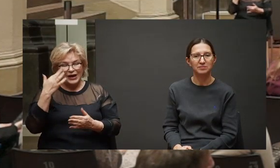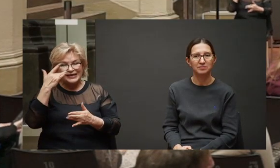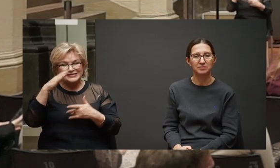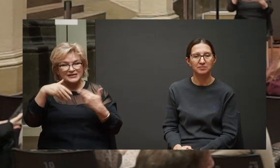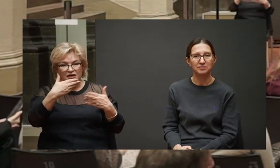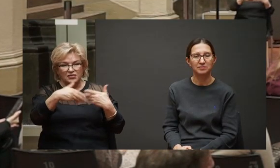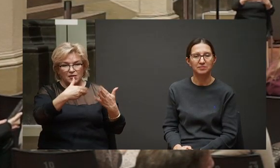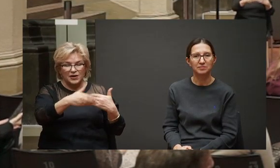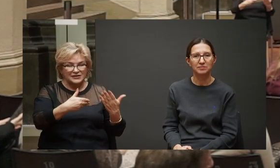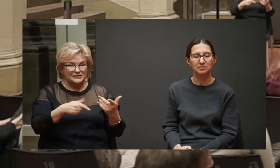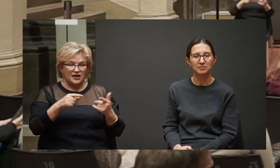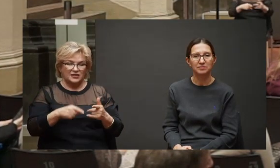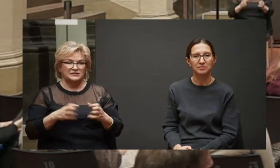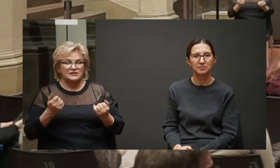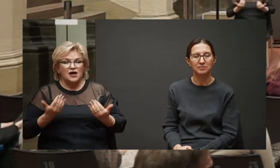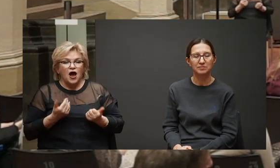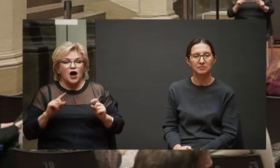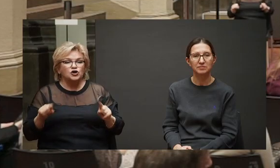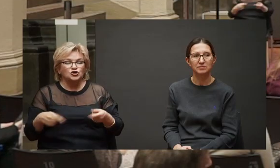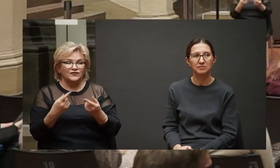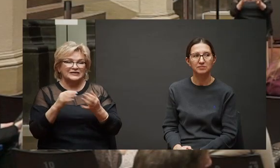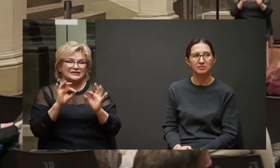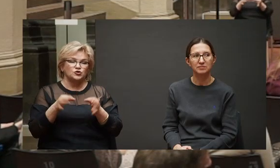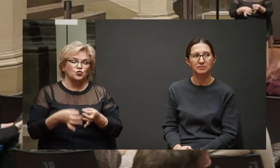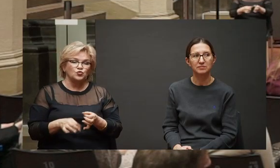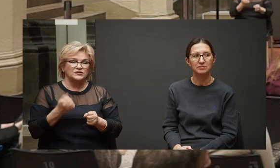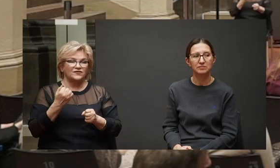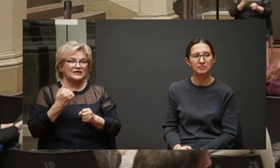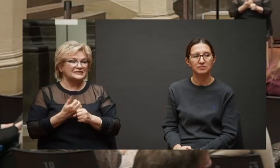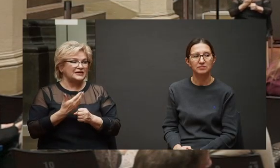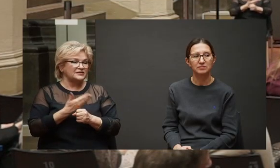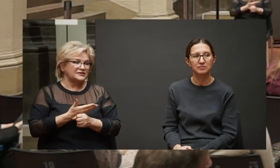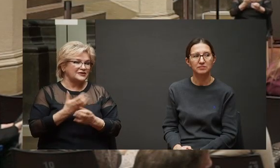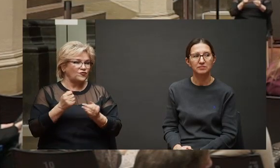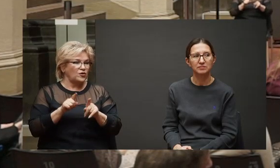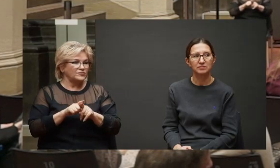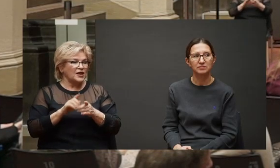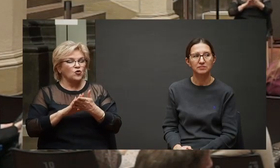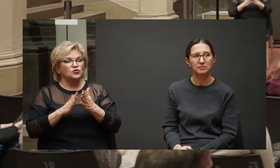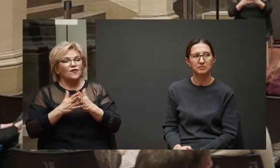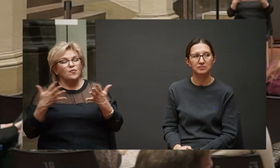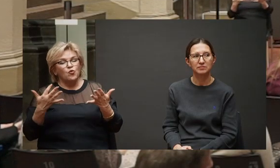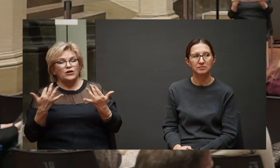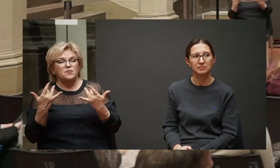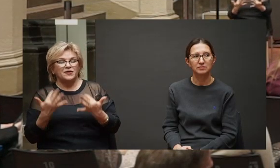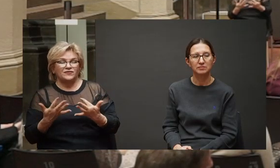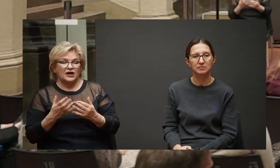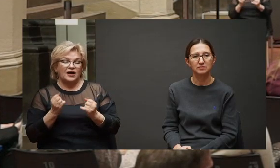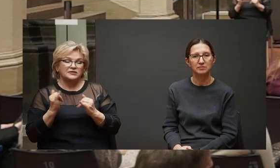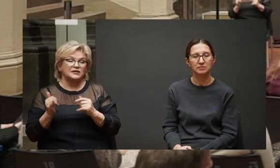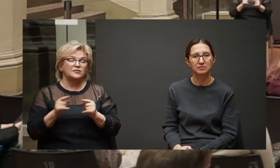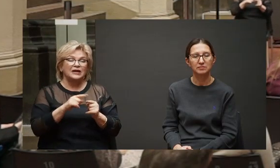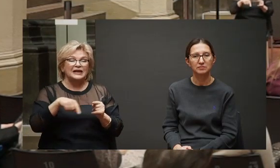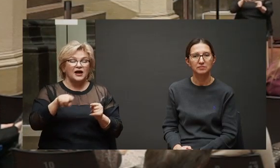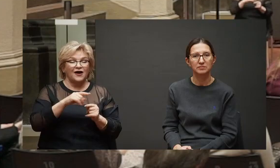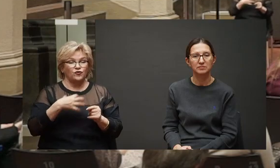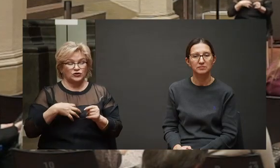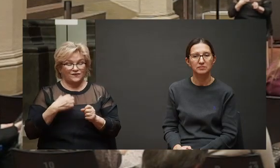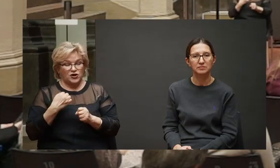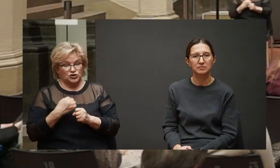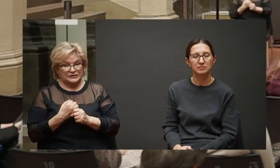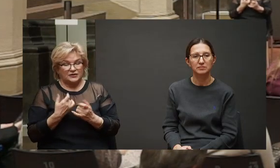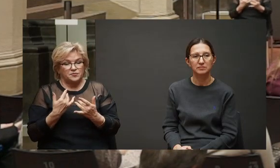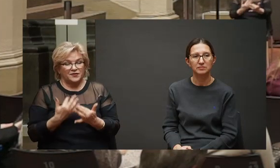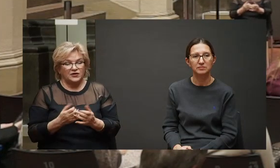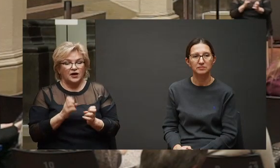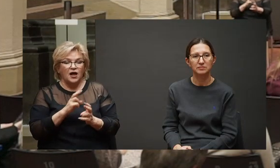как можно вообще оживить искусство и сделать его, ну, условно, более привлекательным. Потому что для кого-то важно делать